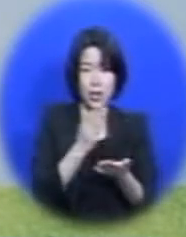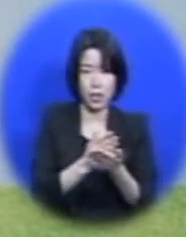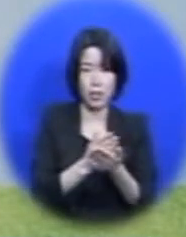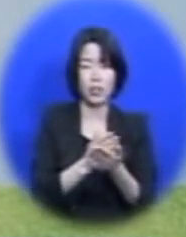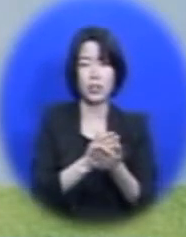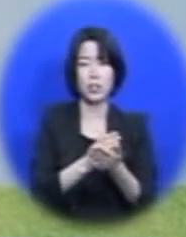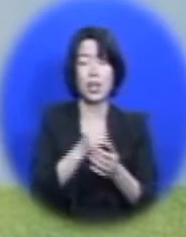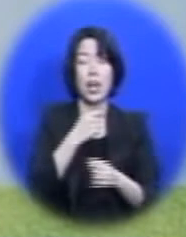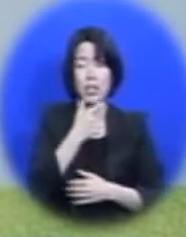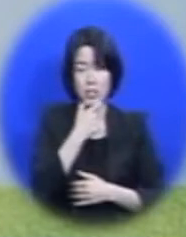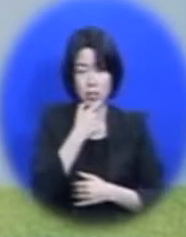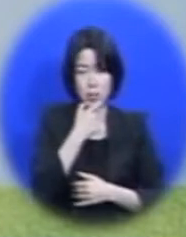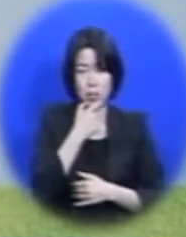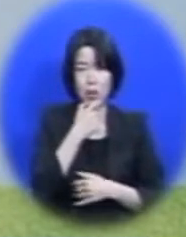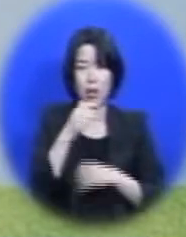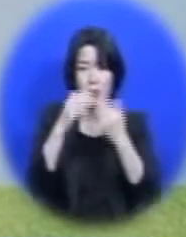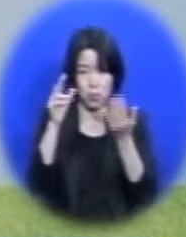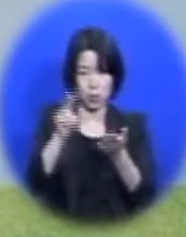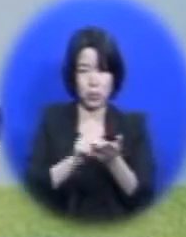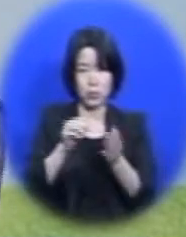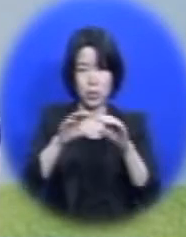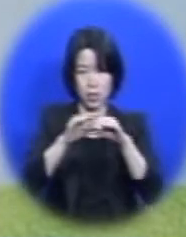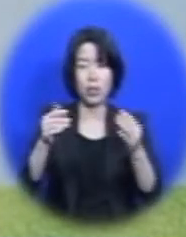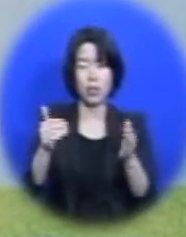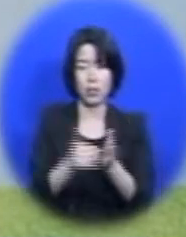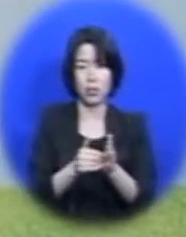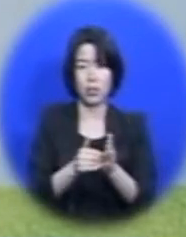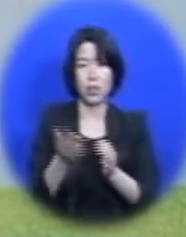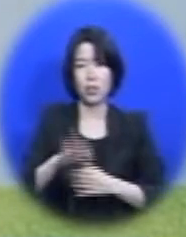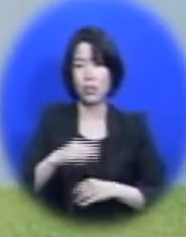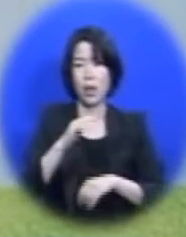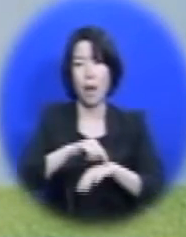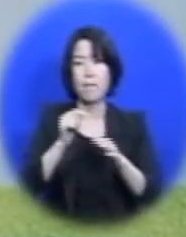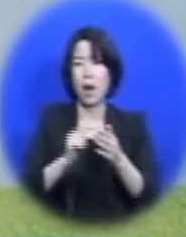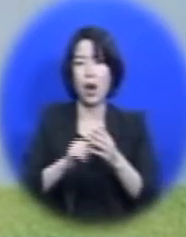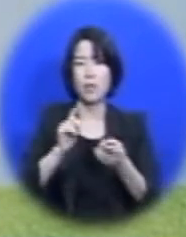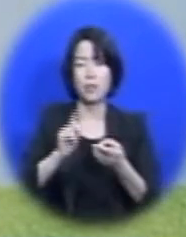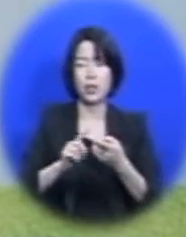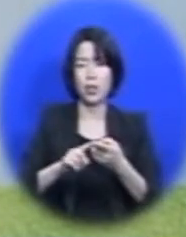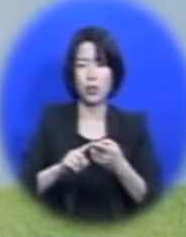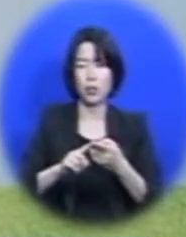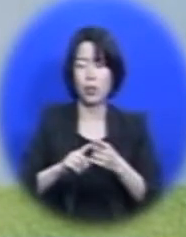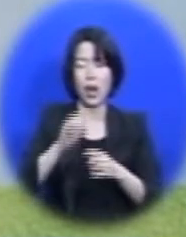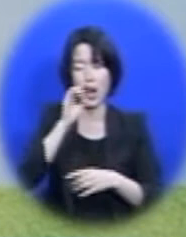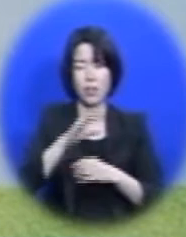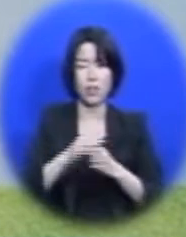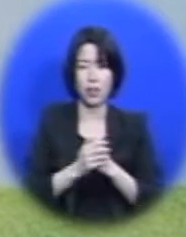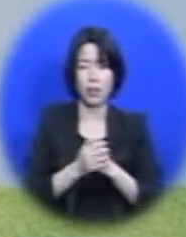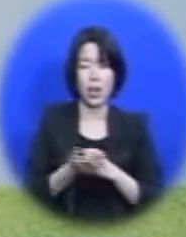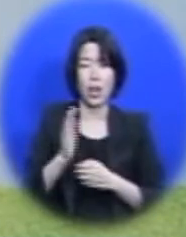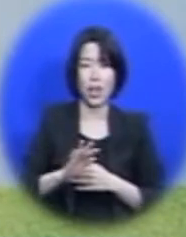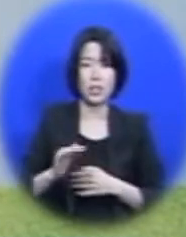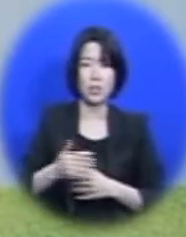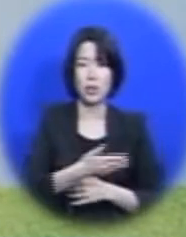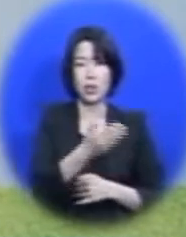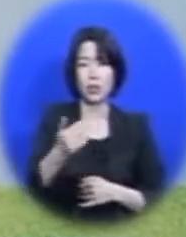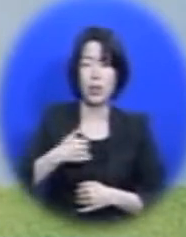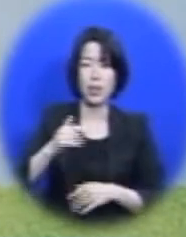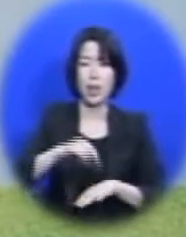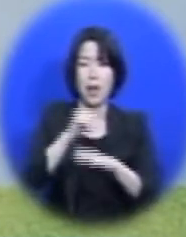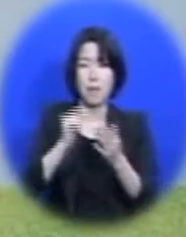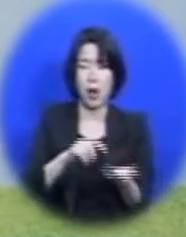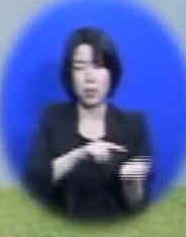문제는 끝난 거죠. 그런데 마음이 그렇게 안 되니까 어떻게 해요? 그렇지만 여러분, 우리가 내 마음을